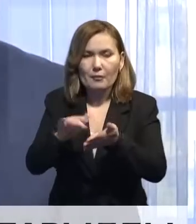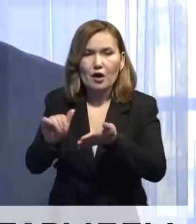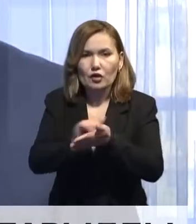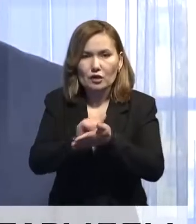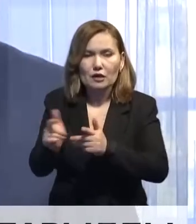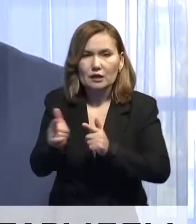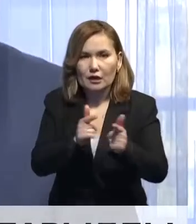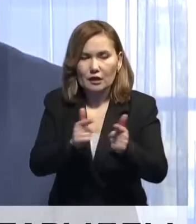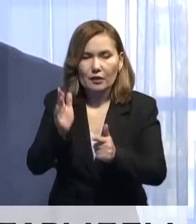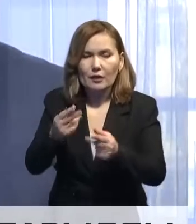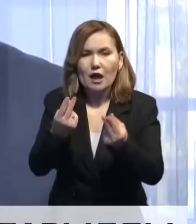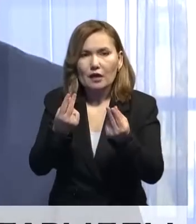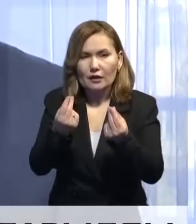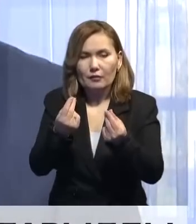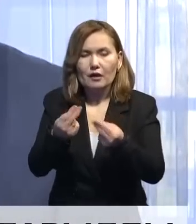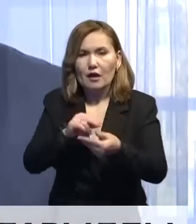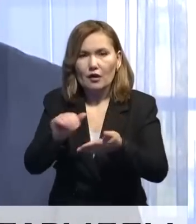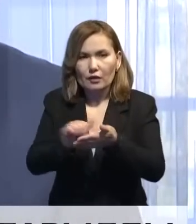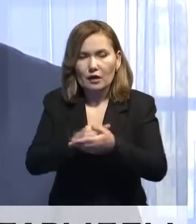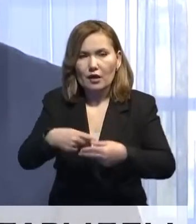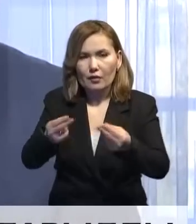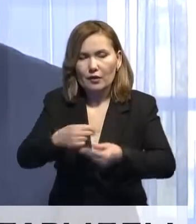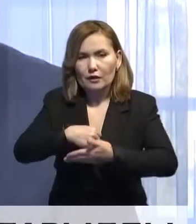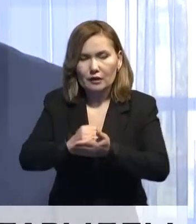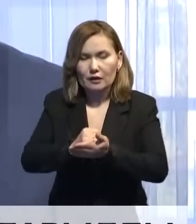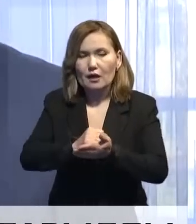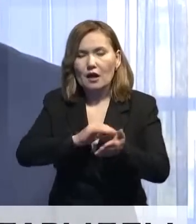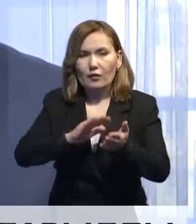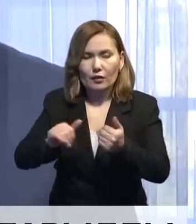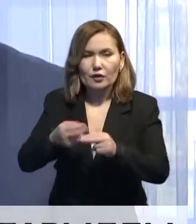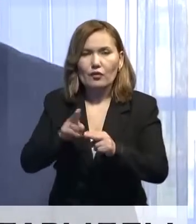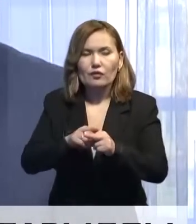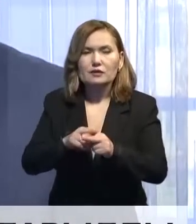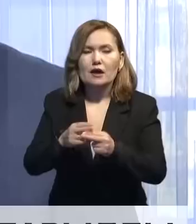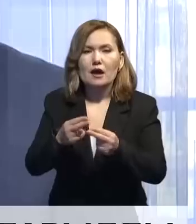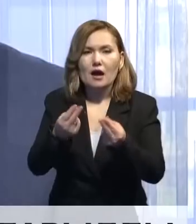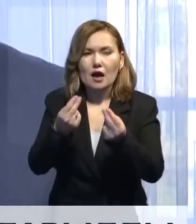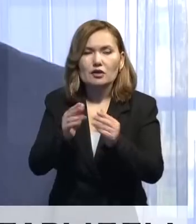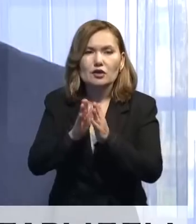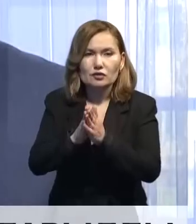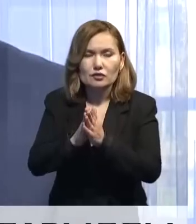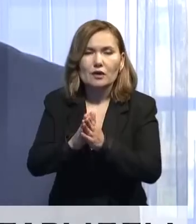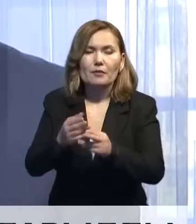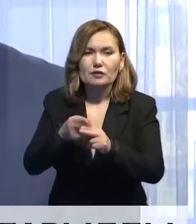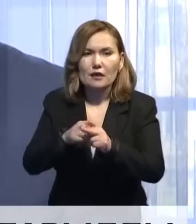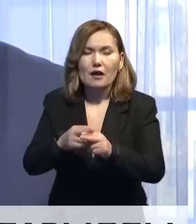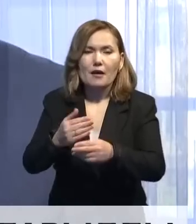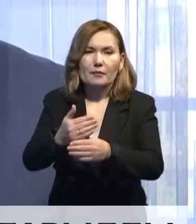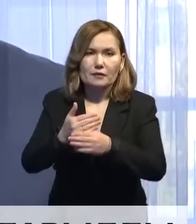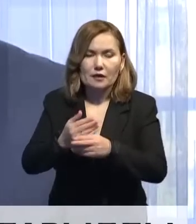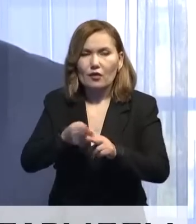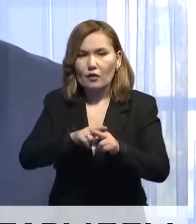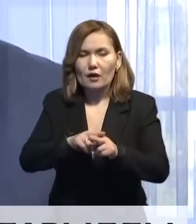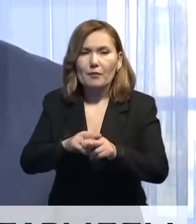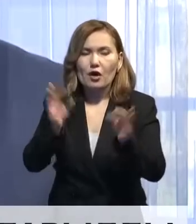дайындалу үстінде, ол соның сараптамаға кіреді. Сараптамадан кейін біз ақша сұрап, сол аламандығын берсе, бірінші жартылықта